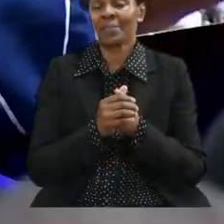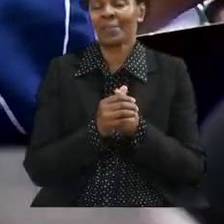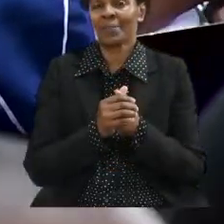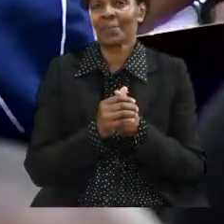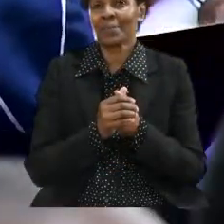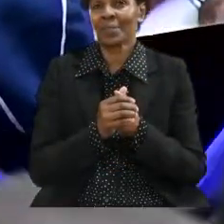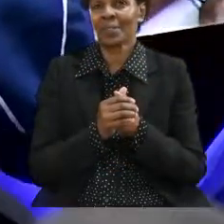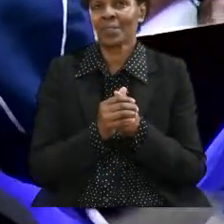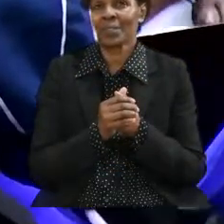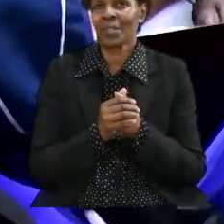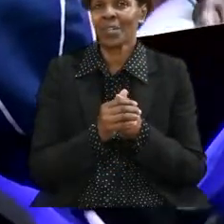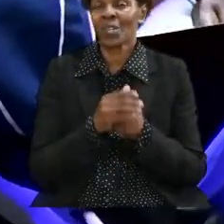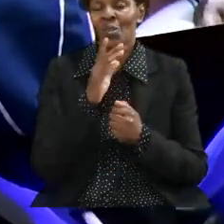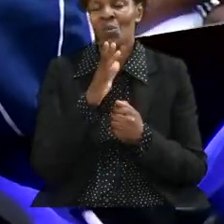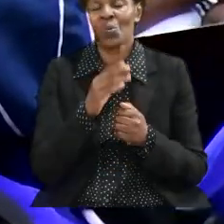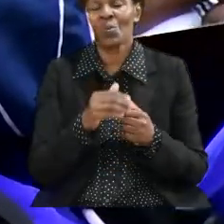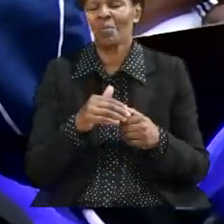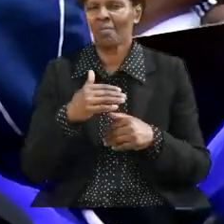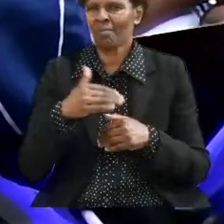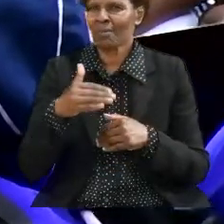mahoya makorwo mũtugo waku